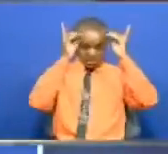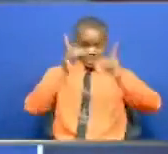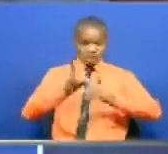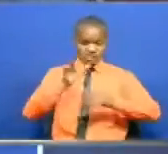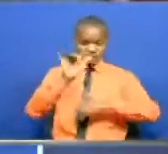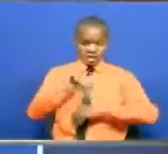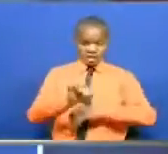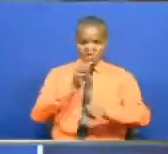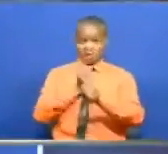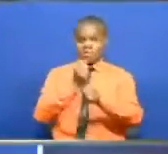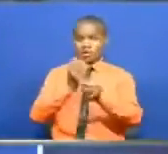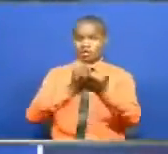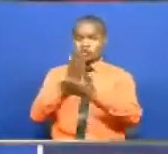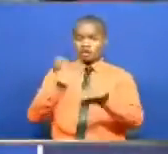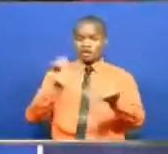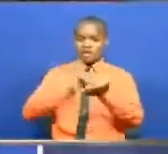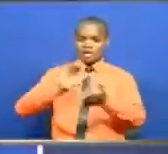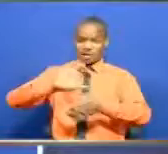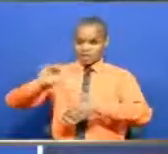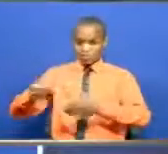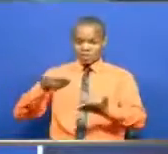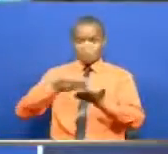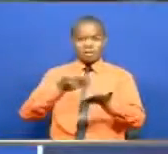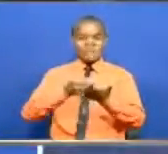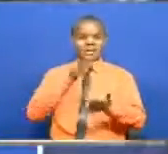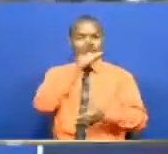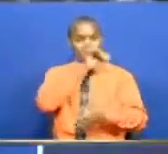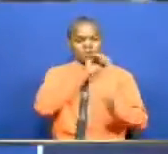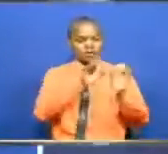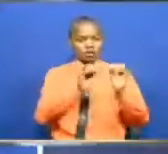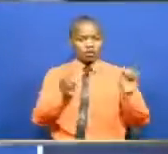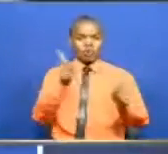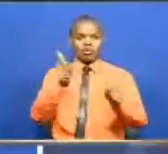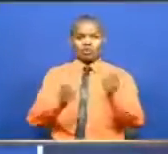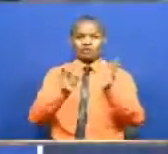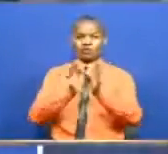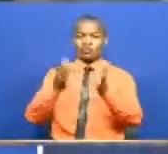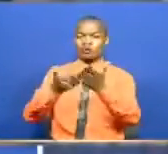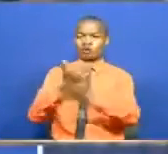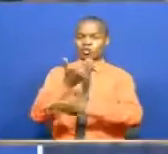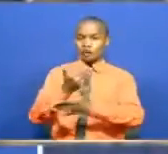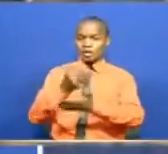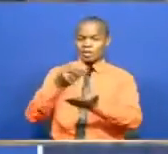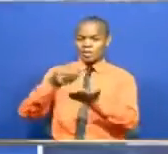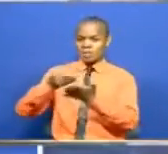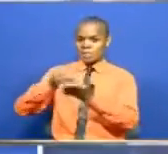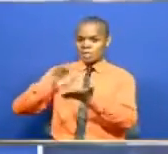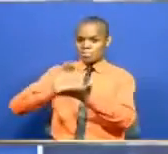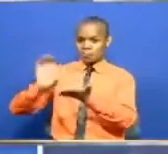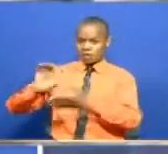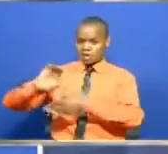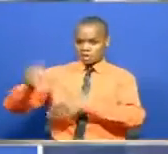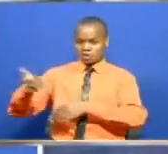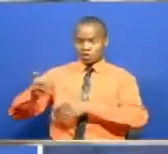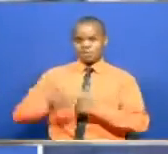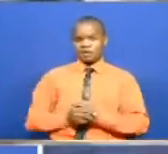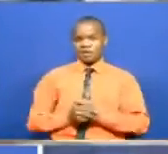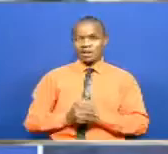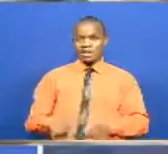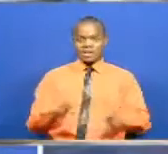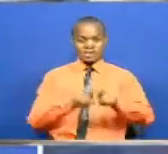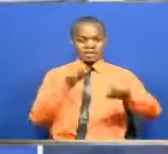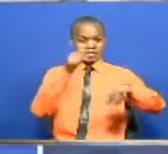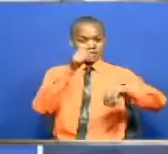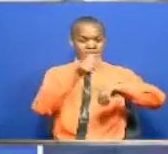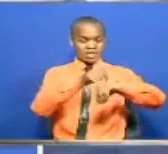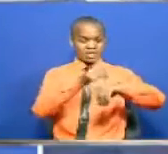hiyo haitapoteza pesa kupitia mfumo mpya uliopendekezwa kwa ugavi wa mapato miongoni mwa serikali za kaunti wakati wa